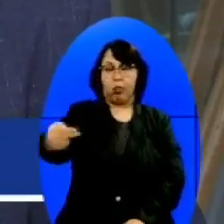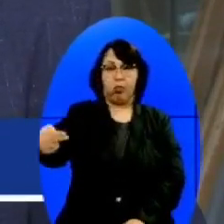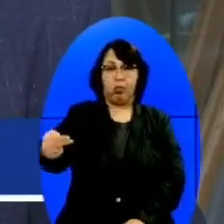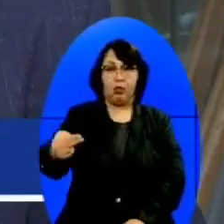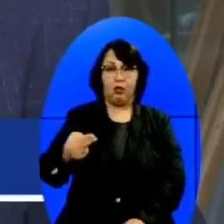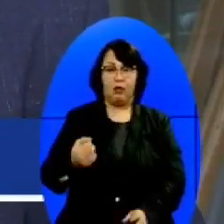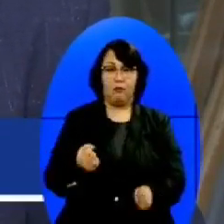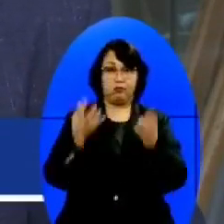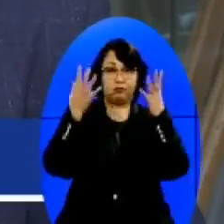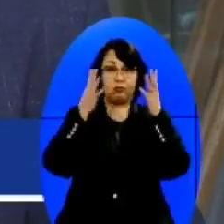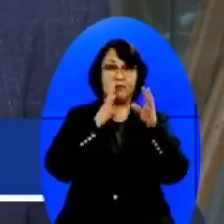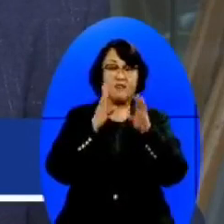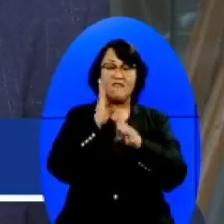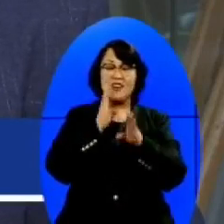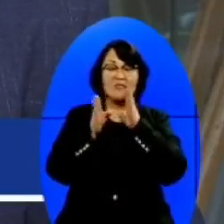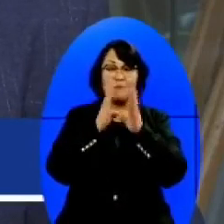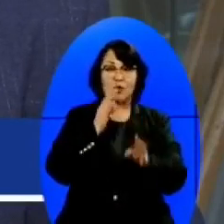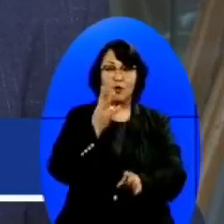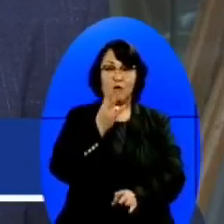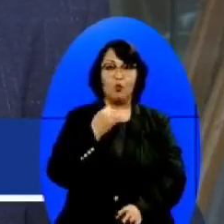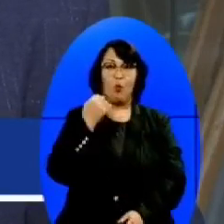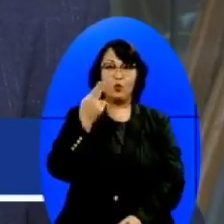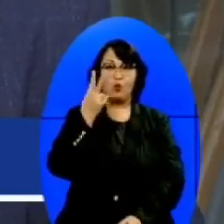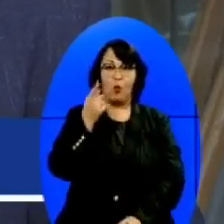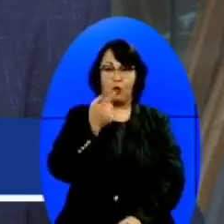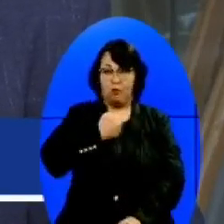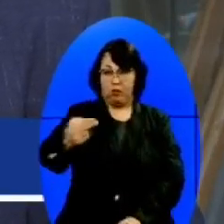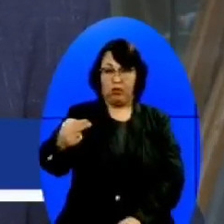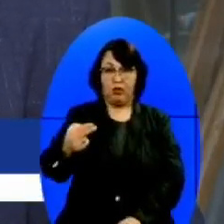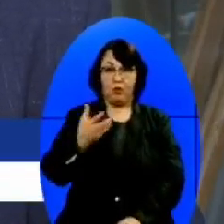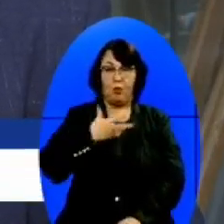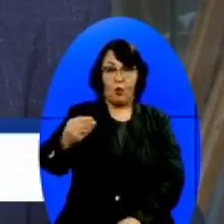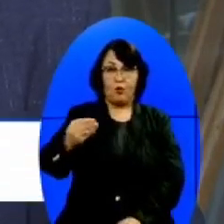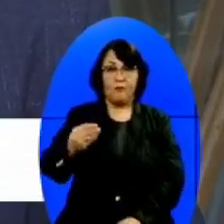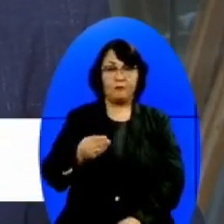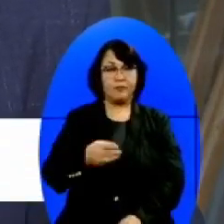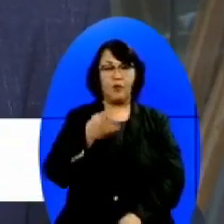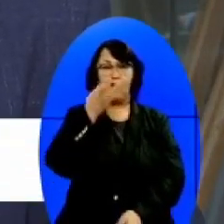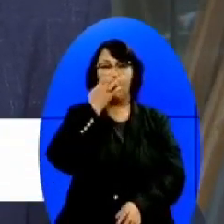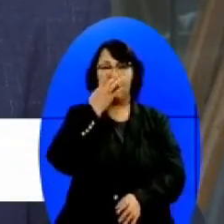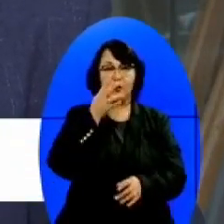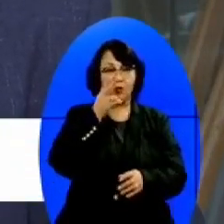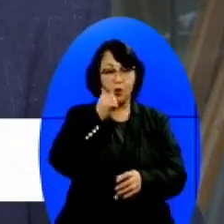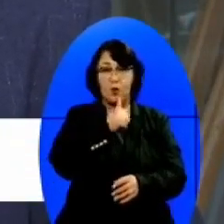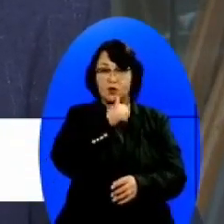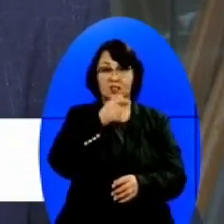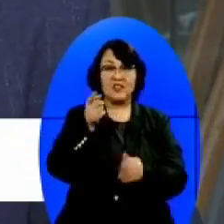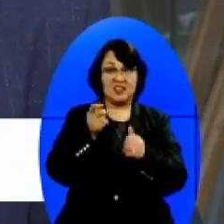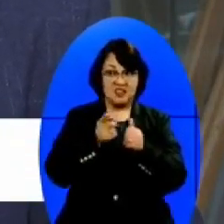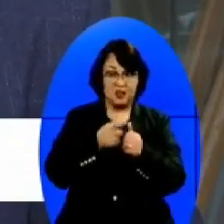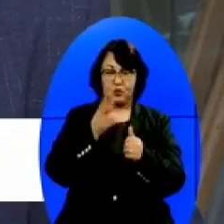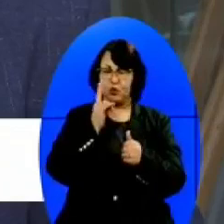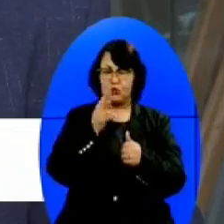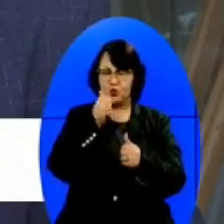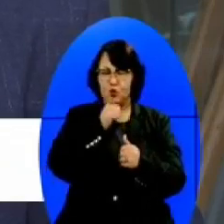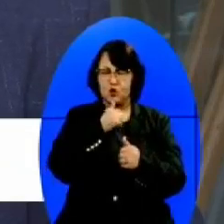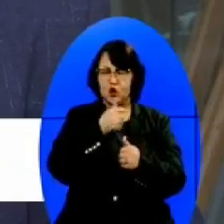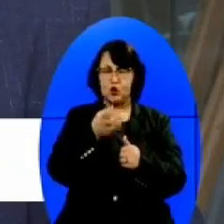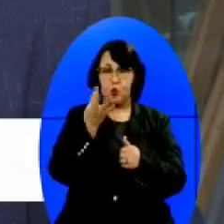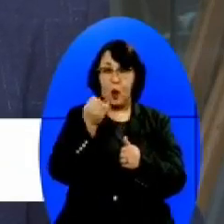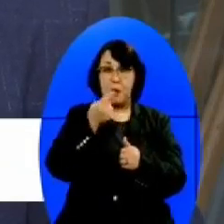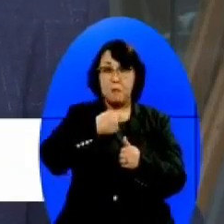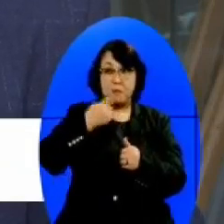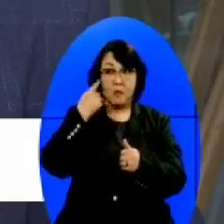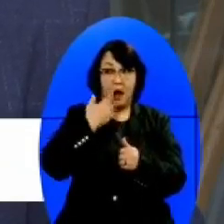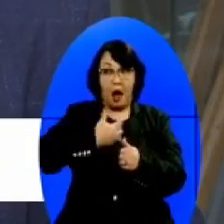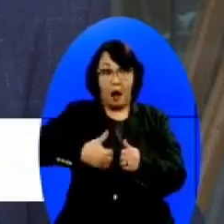бусдад алдсан тохиолдолд нөгөө нууц үгийг нь олж авсан этгээд өөрх нь нэрийн үнээс бусдад харилцаж найзуудыг нь төөрөгдүүл